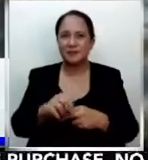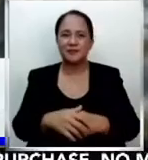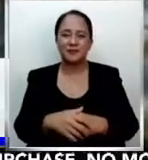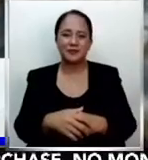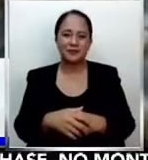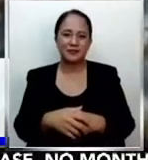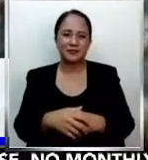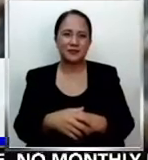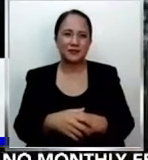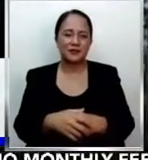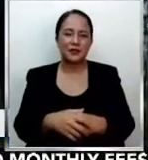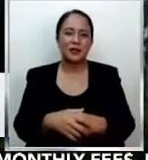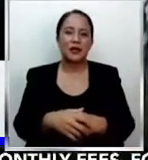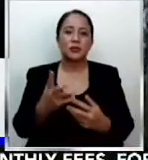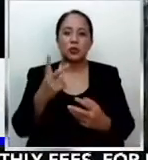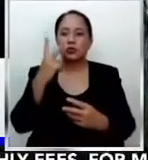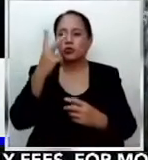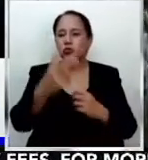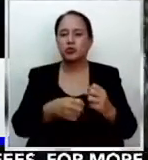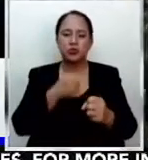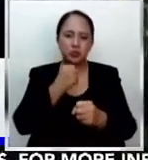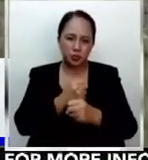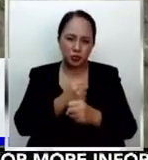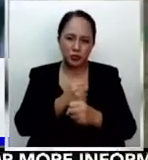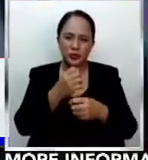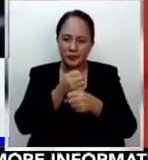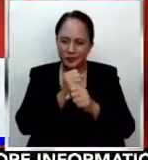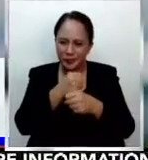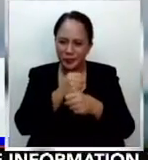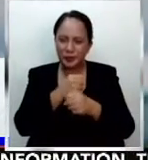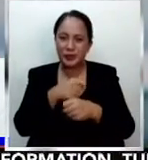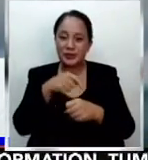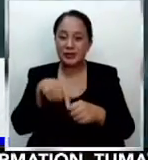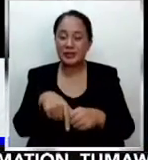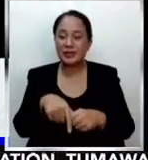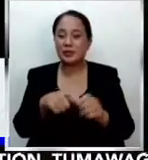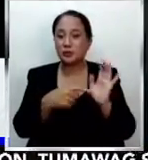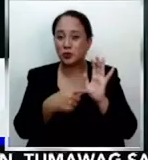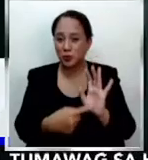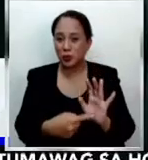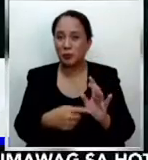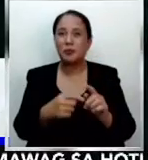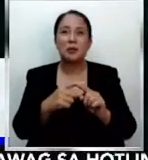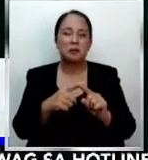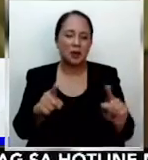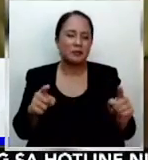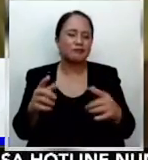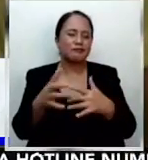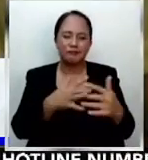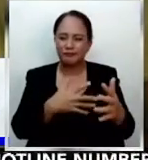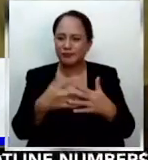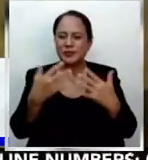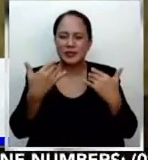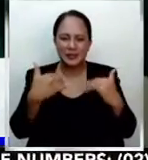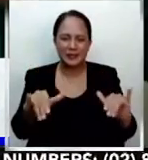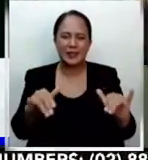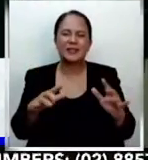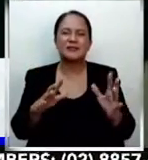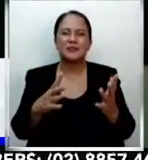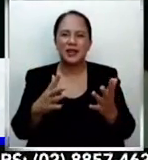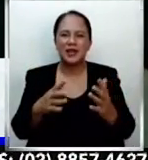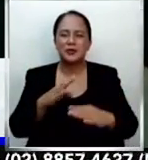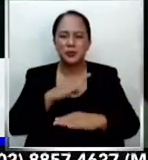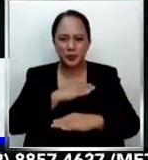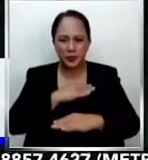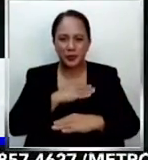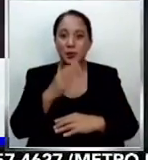Inabot man ang dalawang taon ang paggawa ni Naruru ng kanilang serye. Pero masasabi raw niyang sulit ang tagal nito dahil